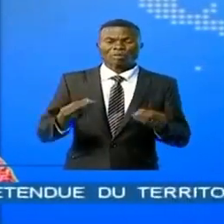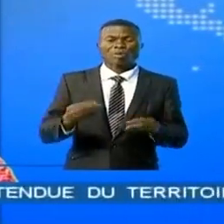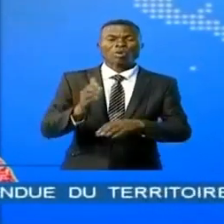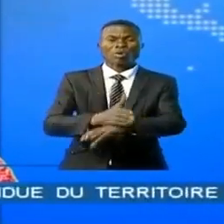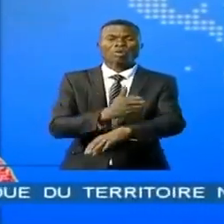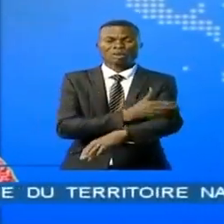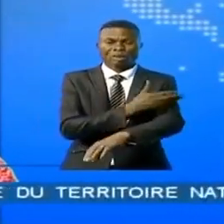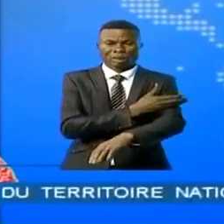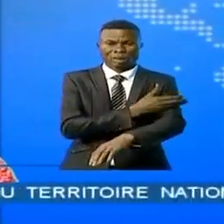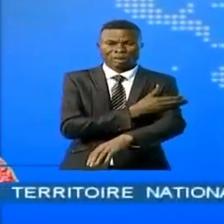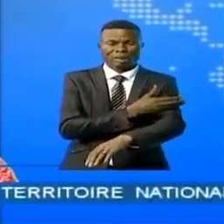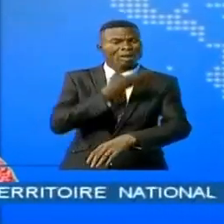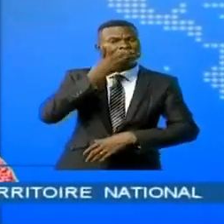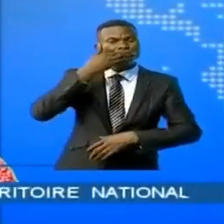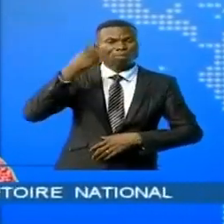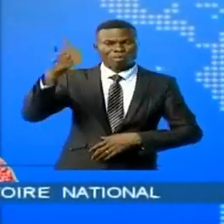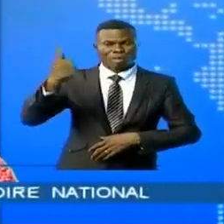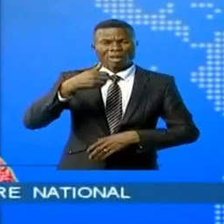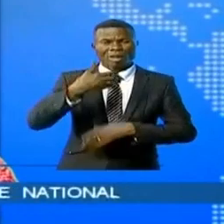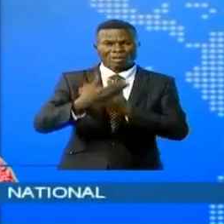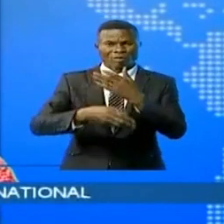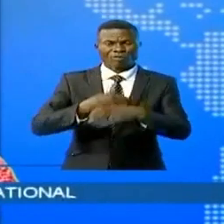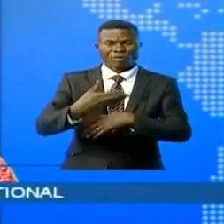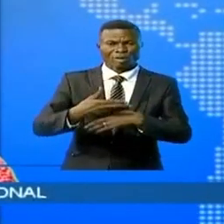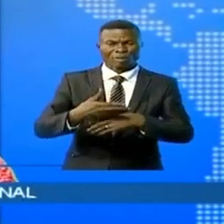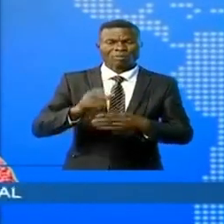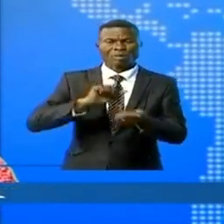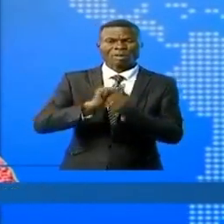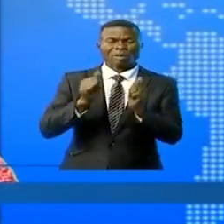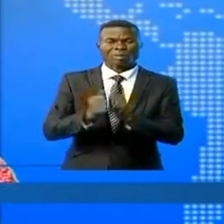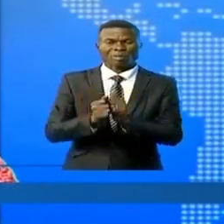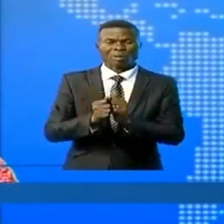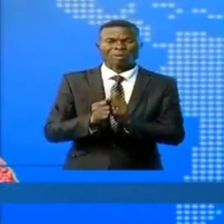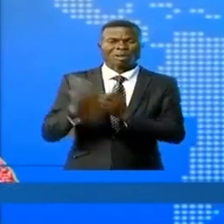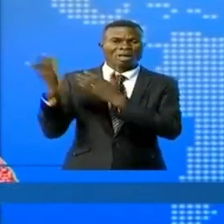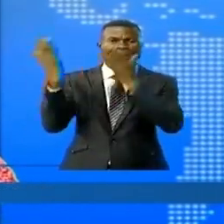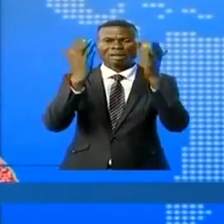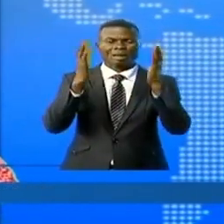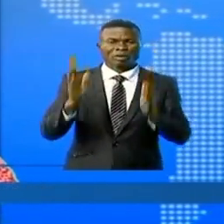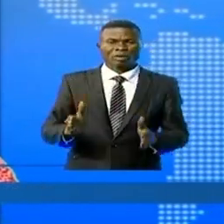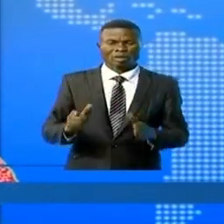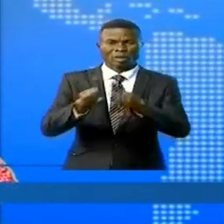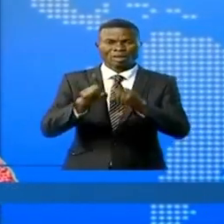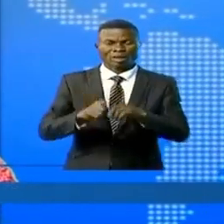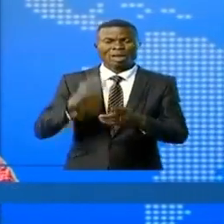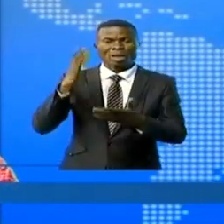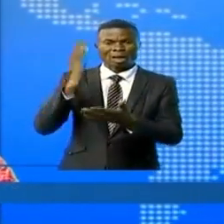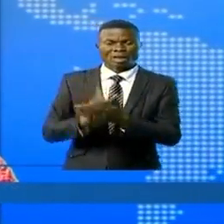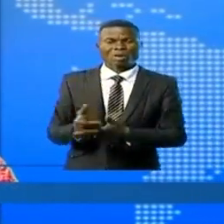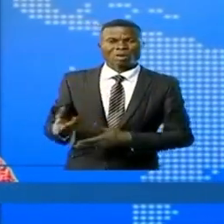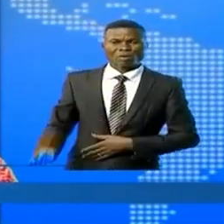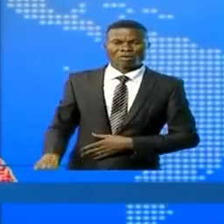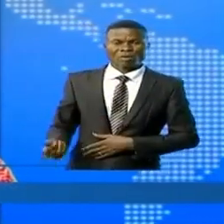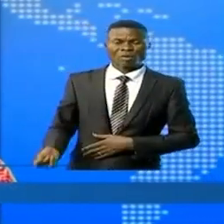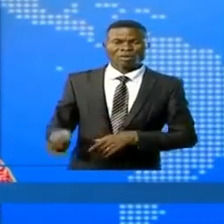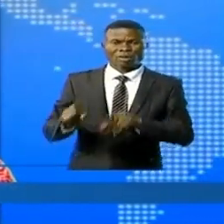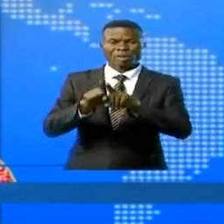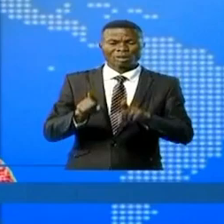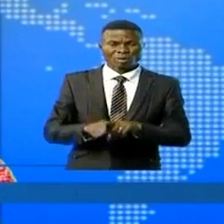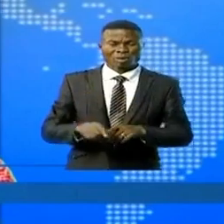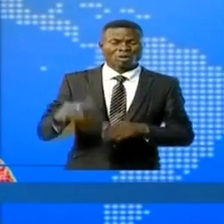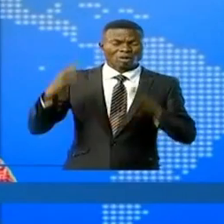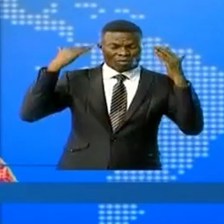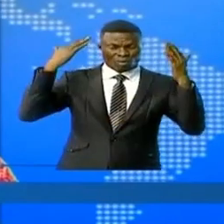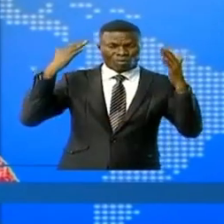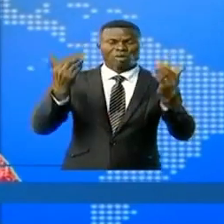appréciables réalisés sur le plan du climat des affaires et de la lutte contre la corruption tel que voulu